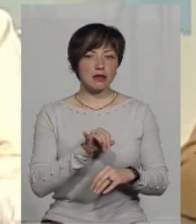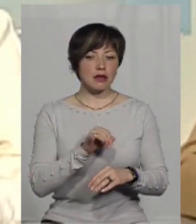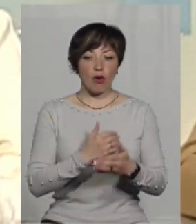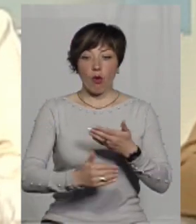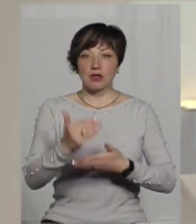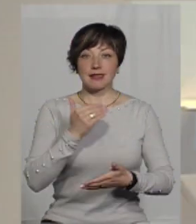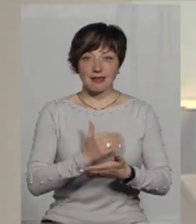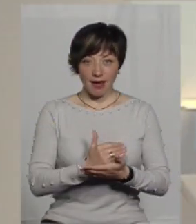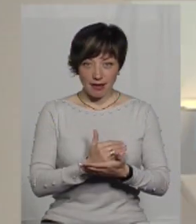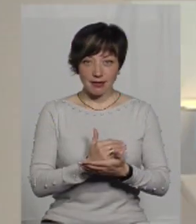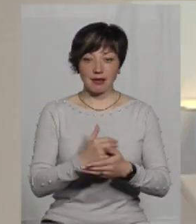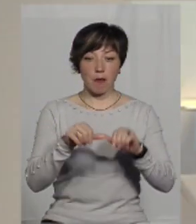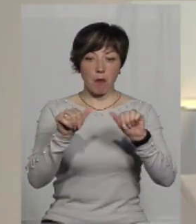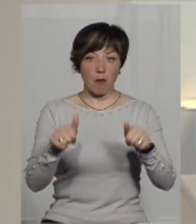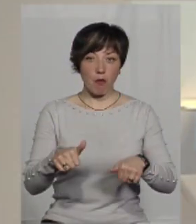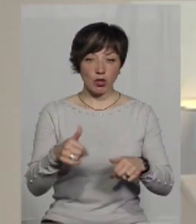ще дорожчі.